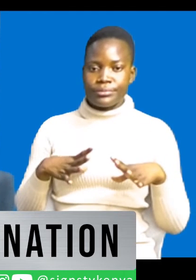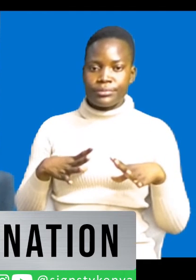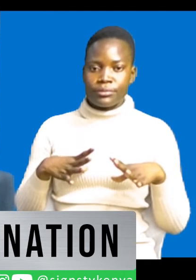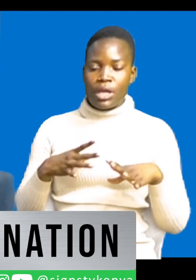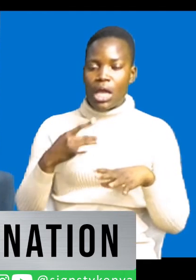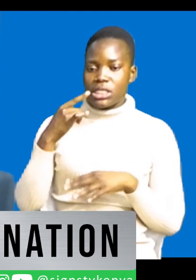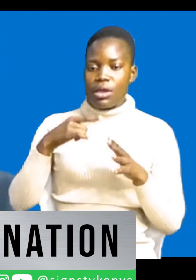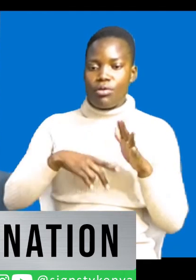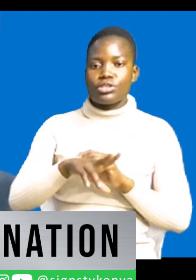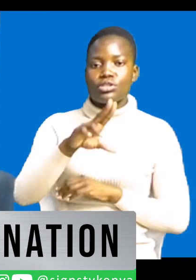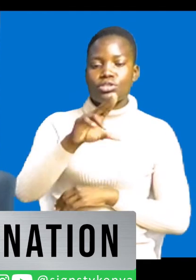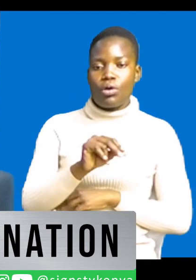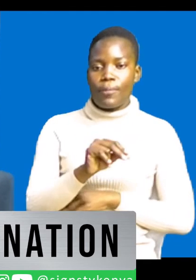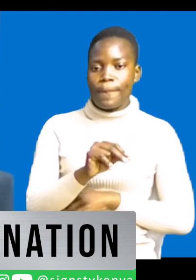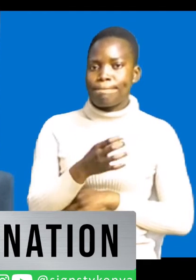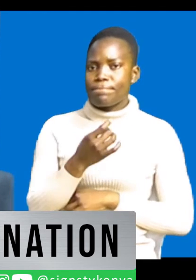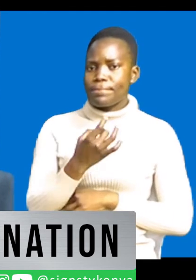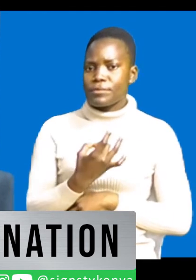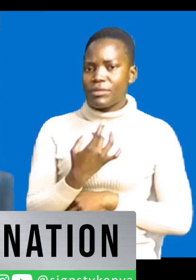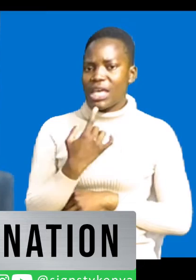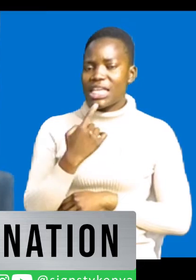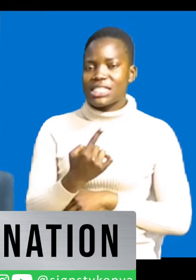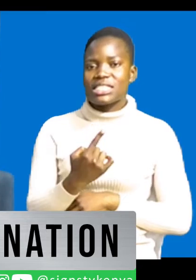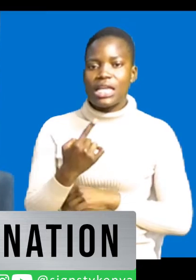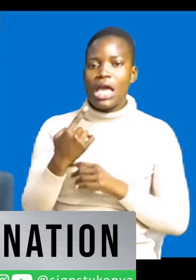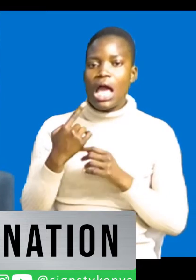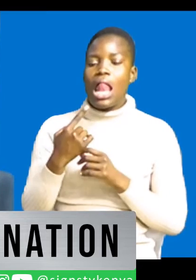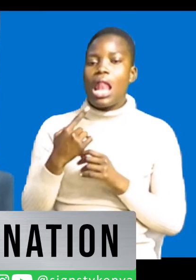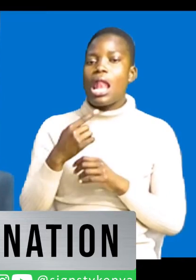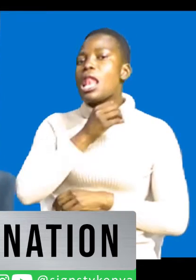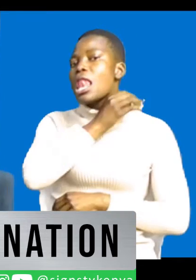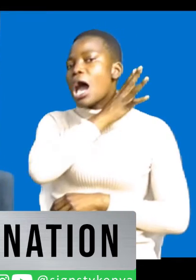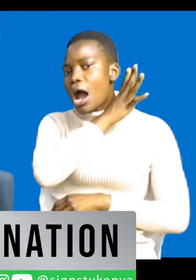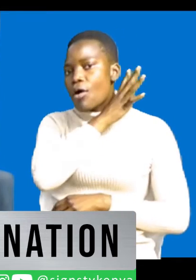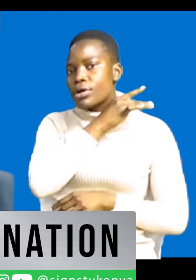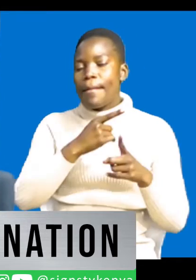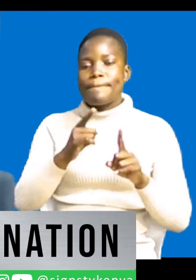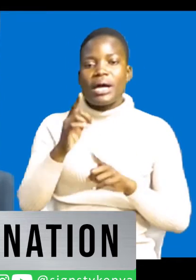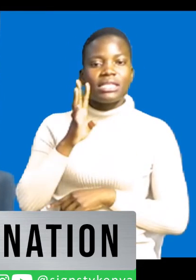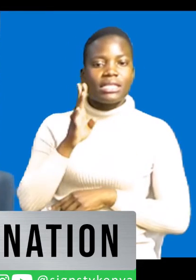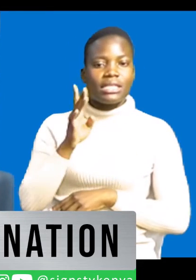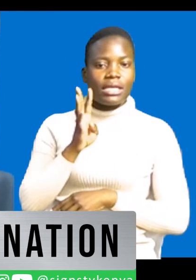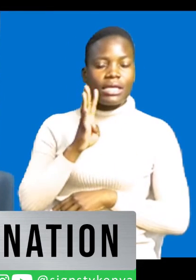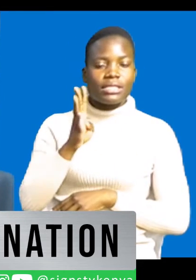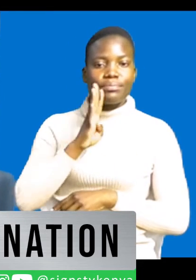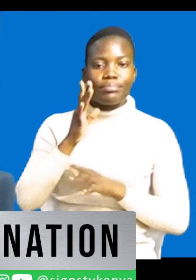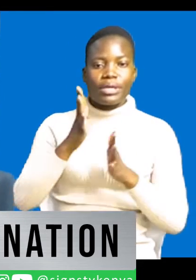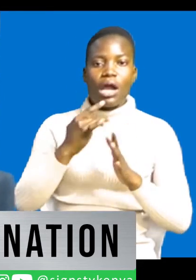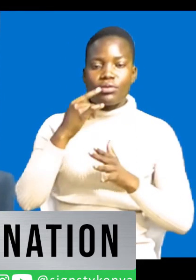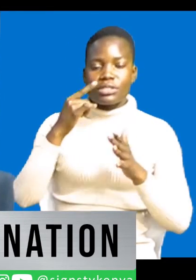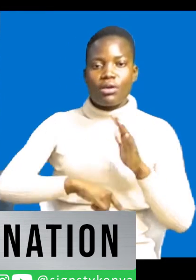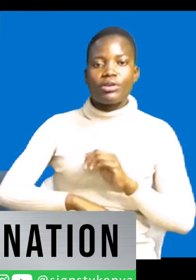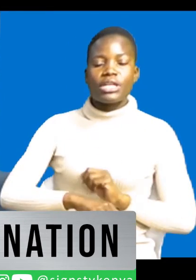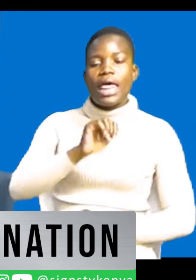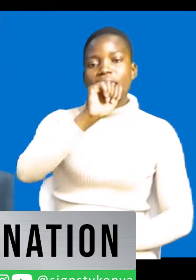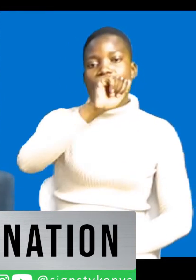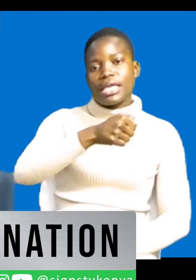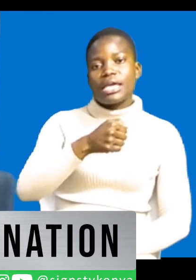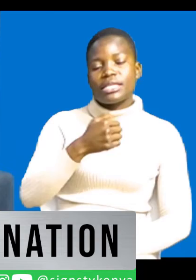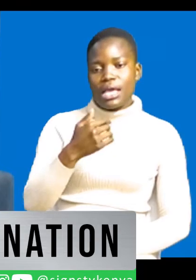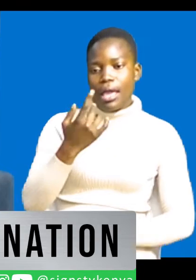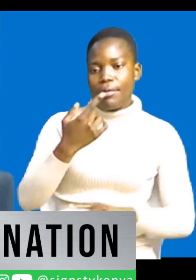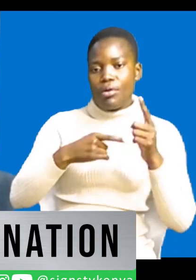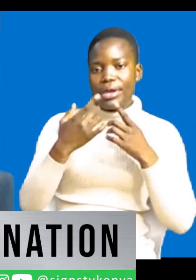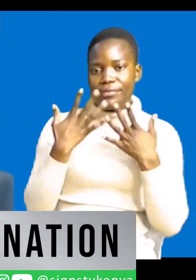wale walisema no, walikuwa walisema loudly. Lakini speaker wale alikuwa amekaa pale akasema the eyes have it. Oh yes.